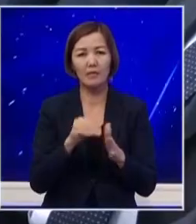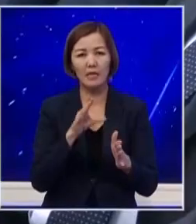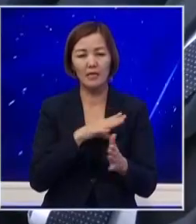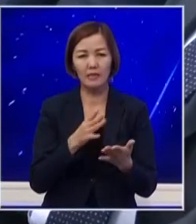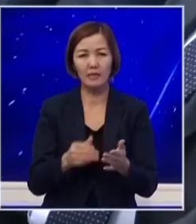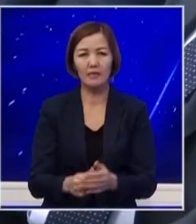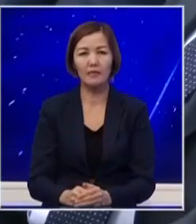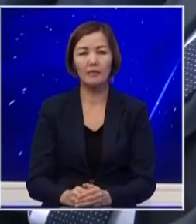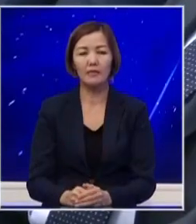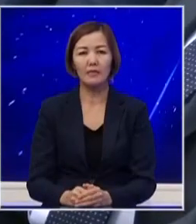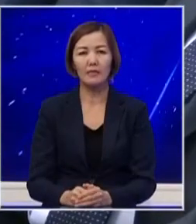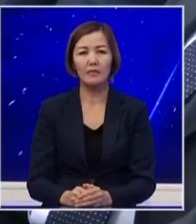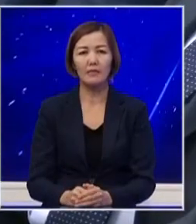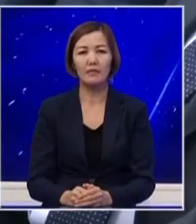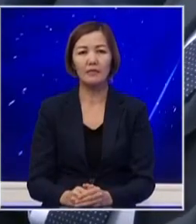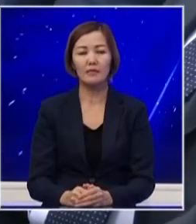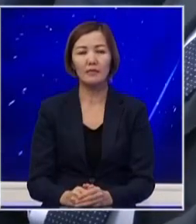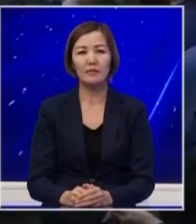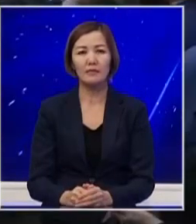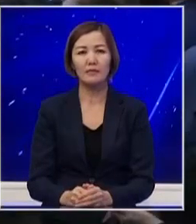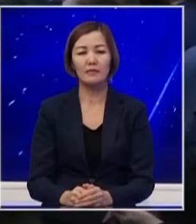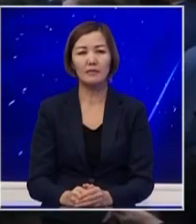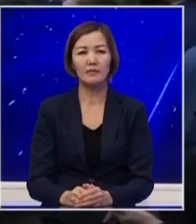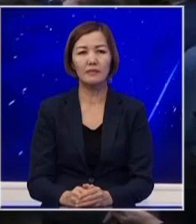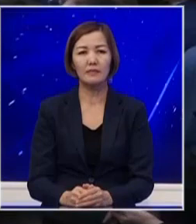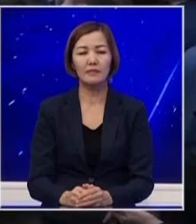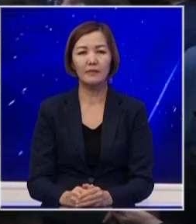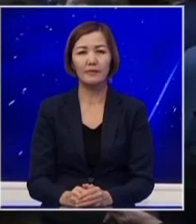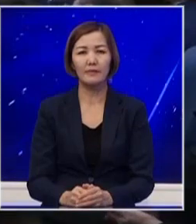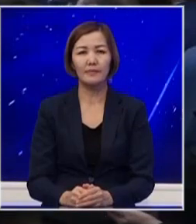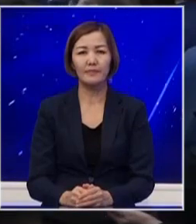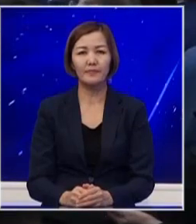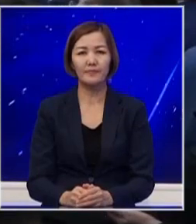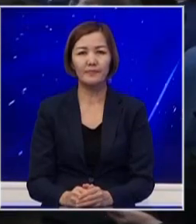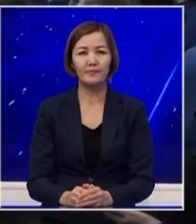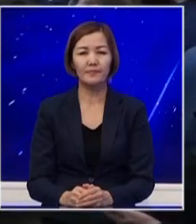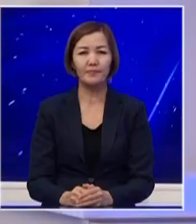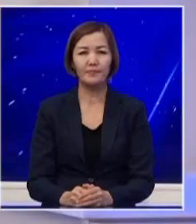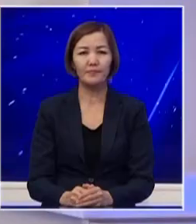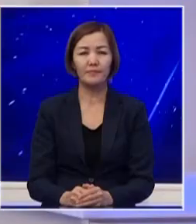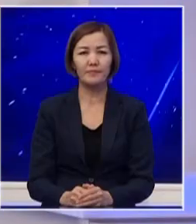сайланды. Ақбота Оралғыз, Айдос Қалиев, Жетісу арнасы, Алматы облысынан.